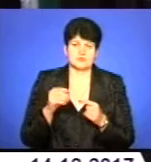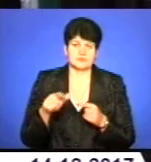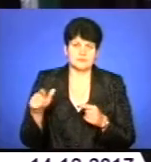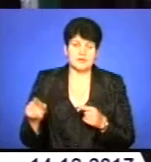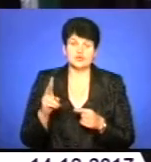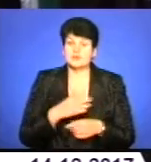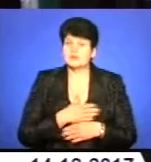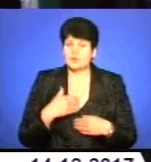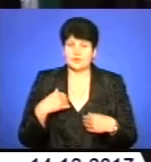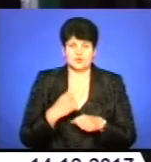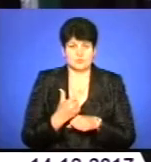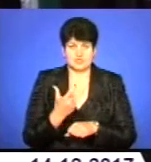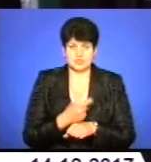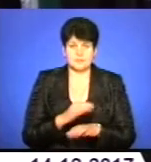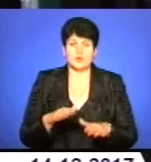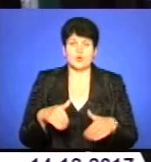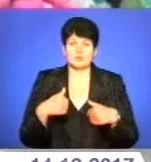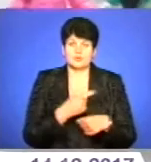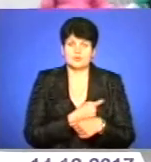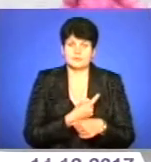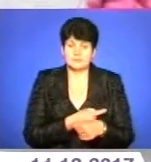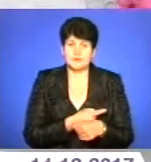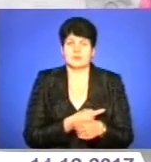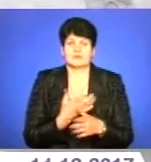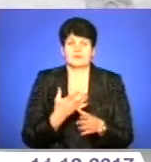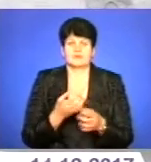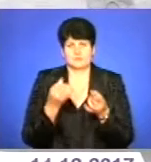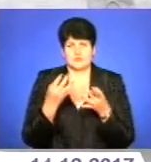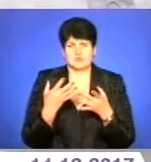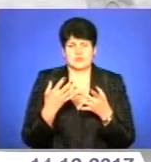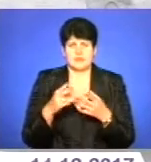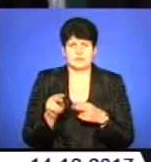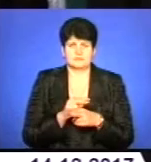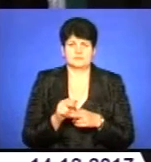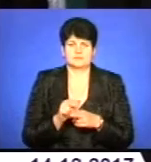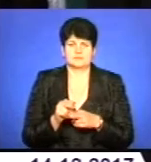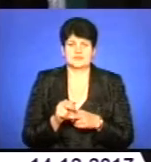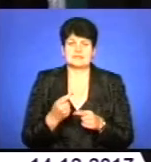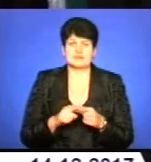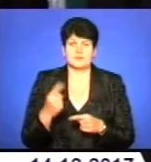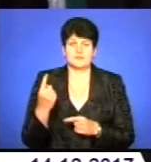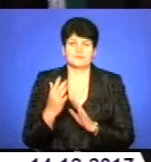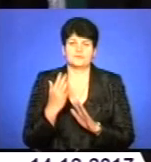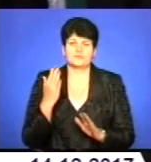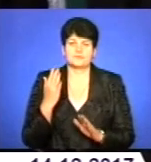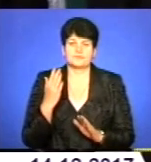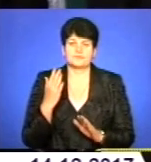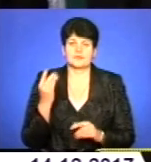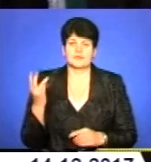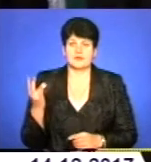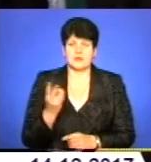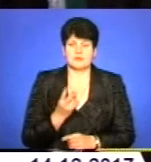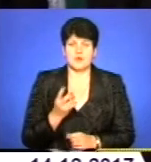бажає робити щеплення, медики рекомендують вдаватися до досить простих методів профілактики. Перш за все, треба